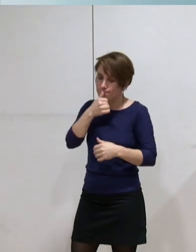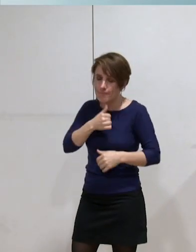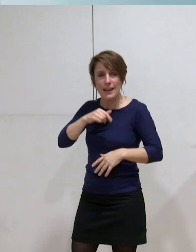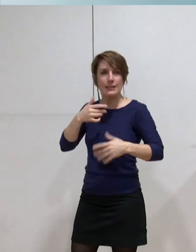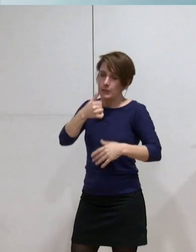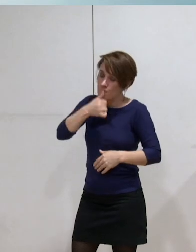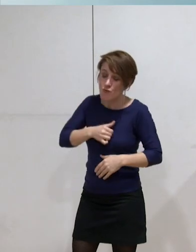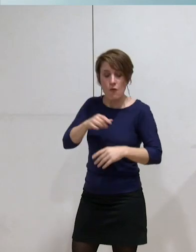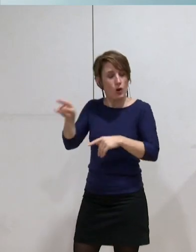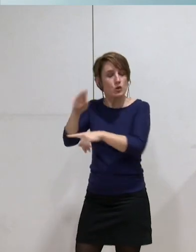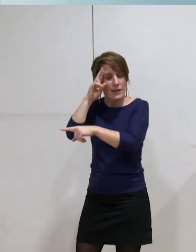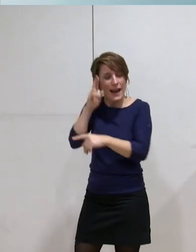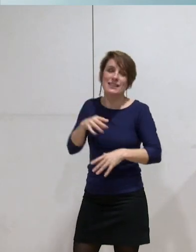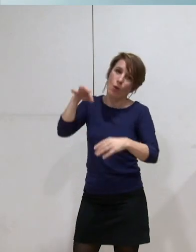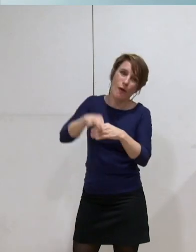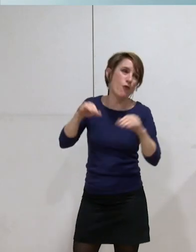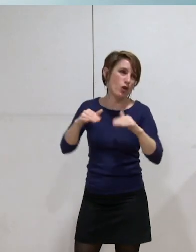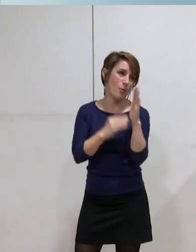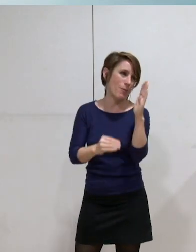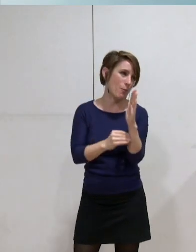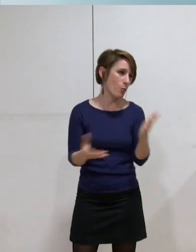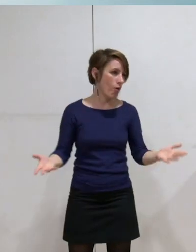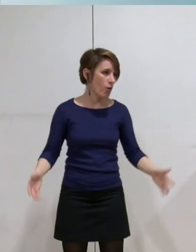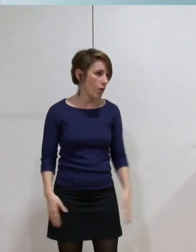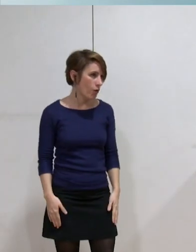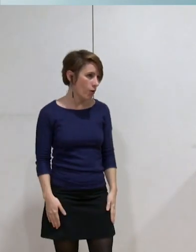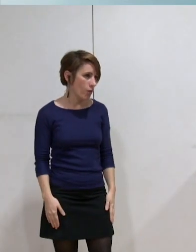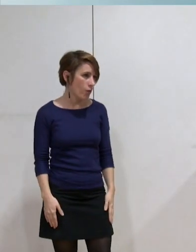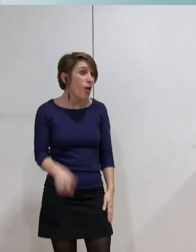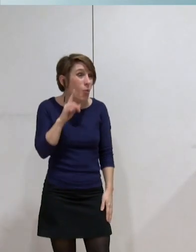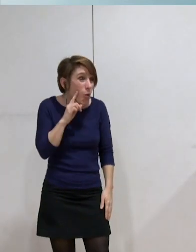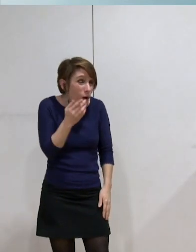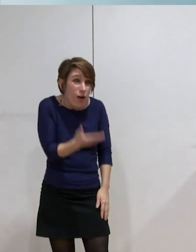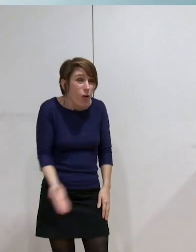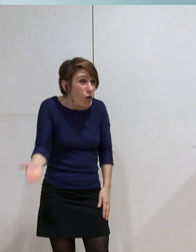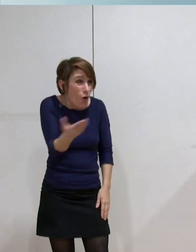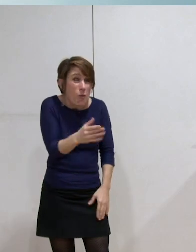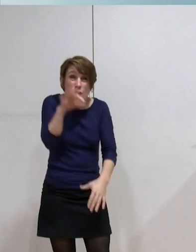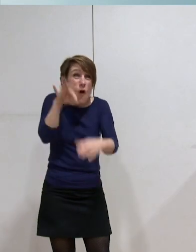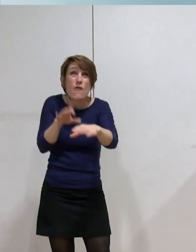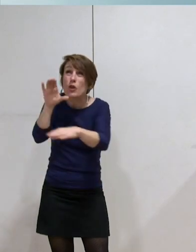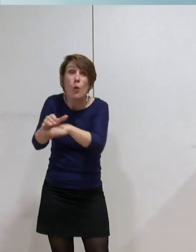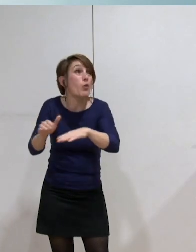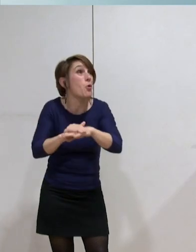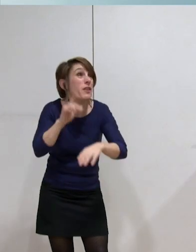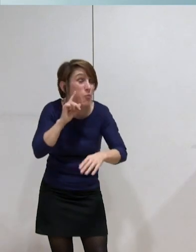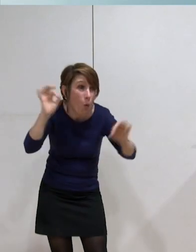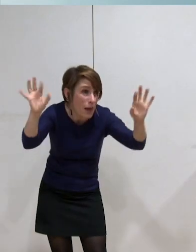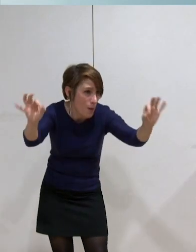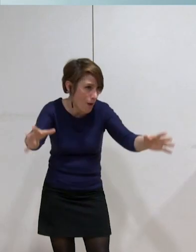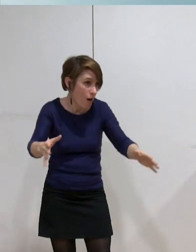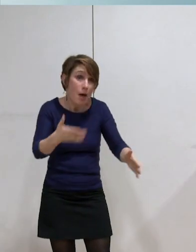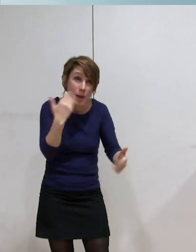et y aller il a raison et on va le voter cet amendement sinon puisque comme vous n'avez aucune raison de voter contre et bien vous savez ce que vous pouvez